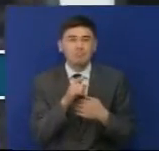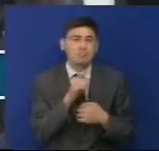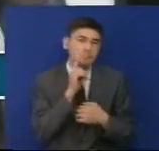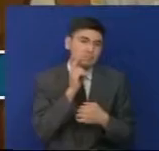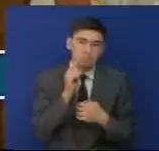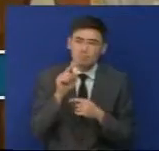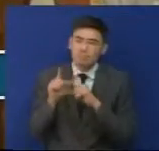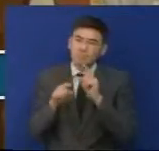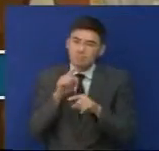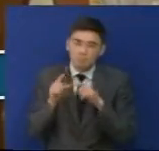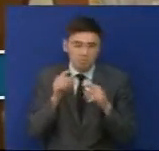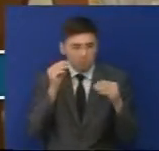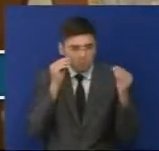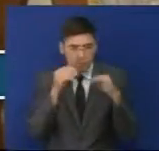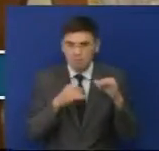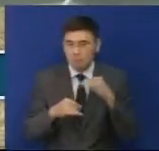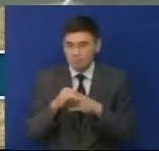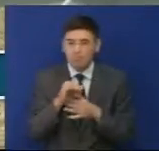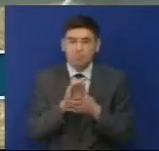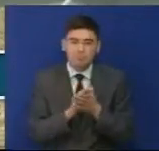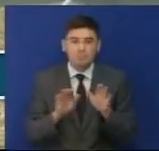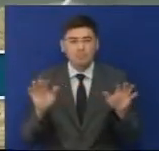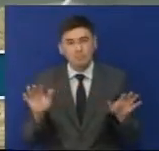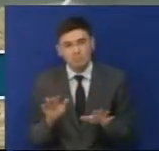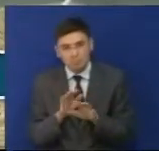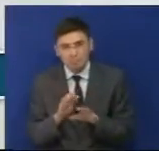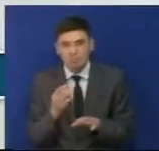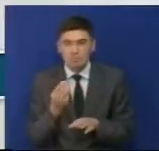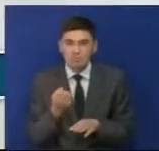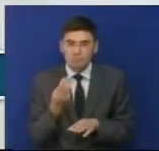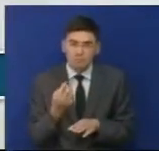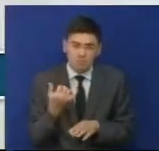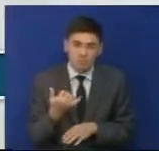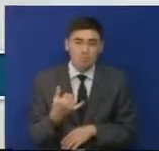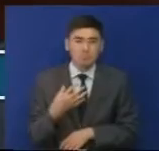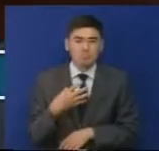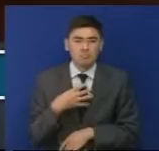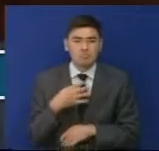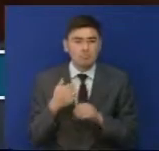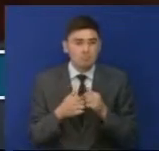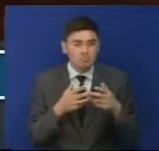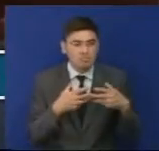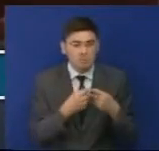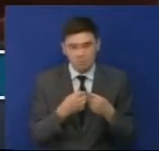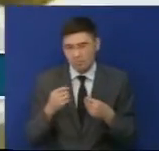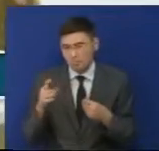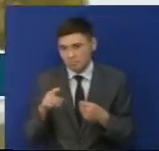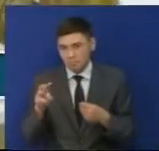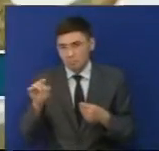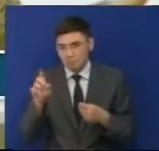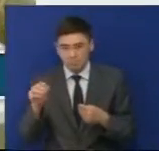пікір алмасты. Отбасы мүшелері әннен шашу шашып, өнерлерін ортаға салды. Соңында әр отбасына музей тарапынан